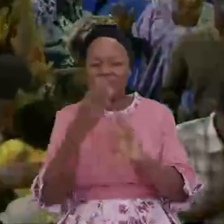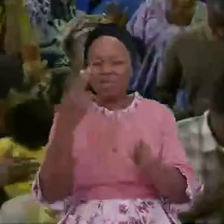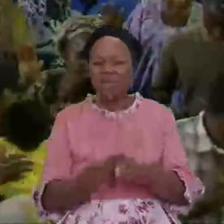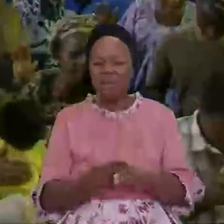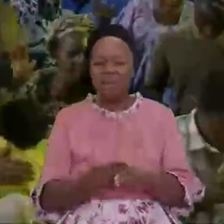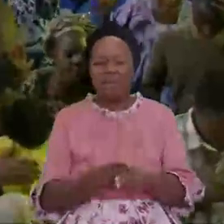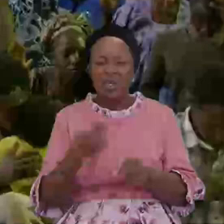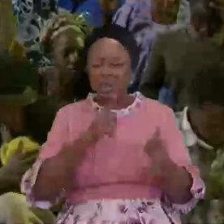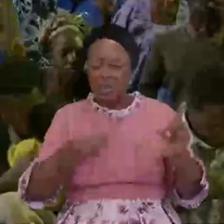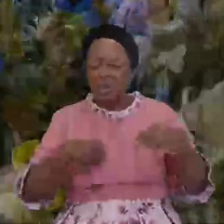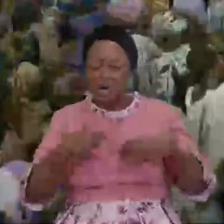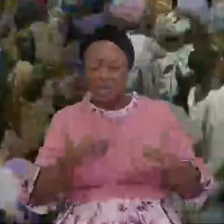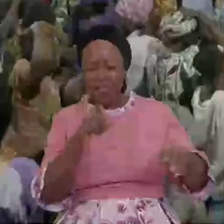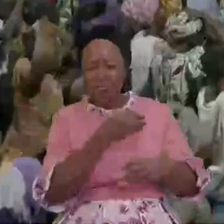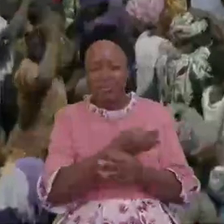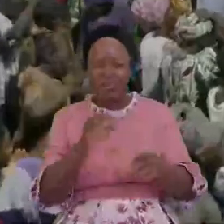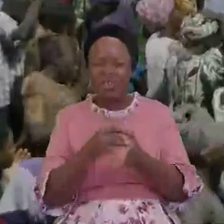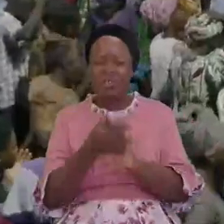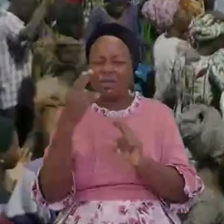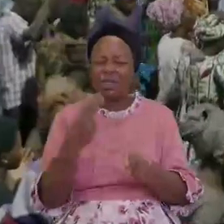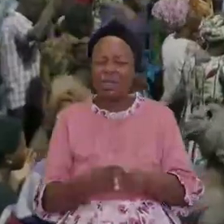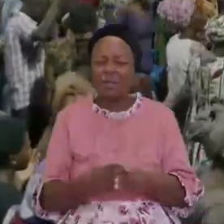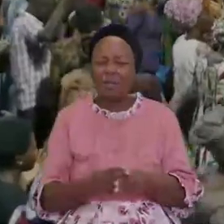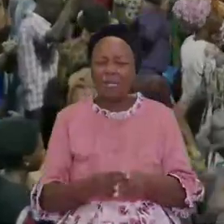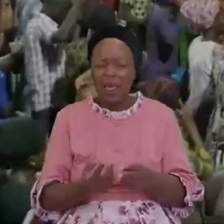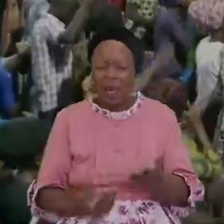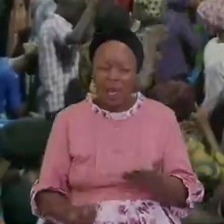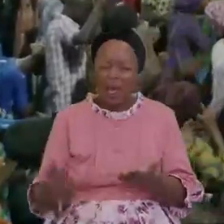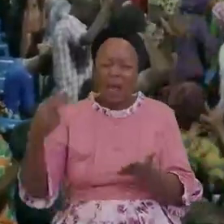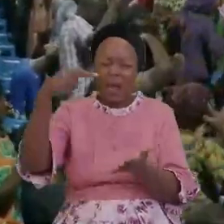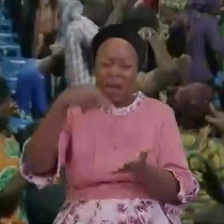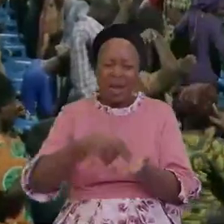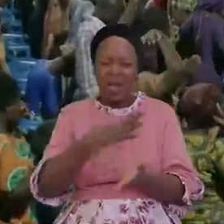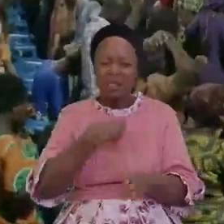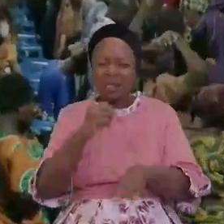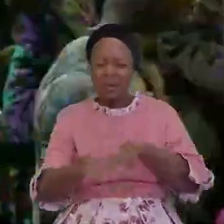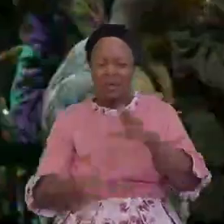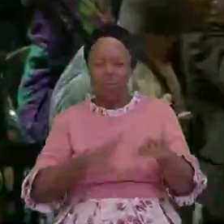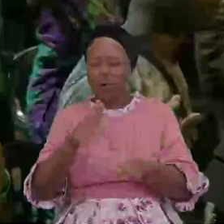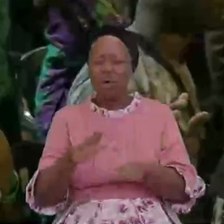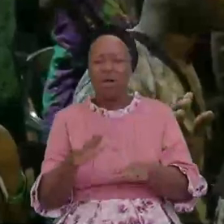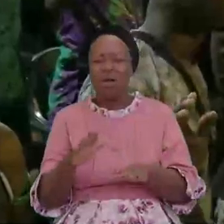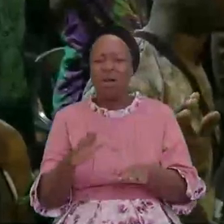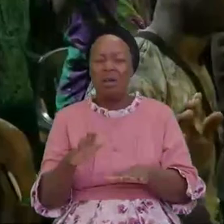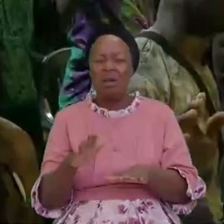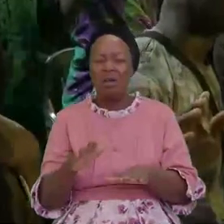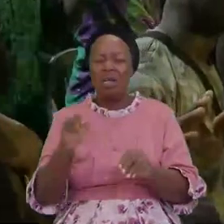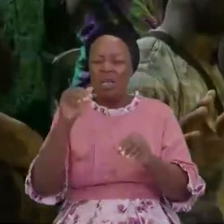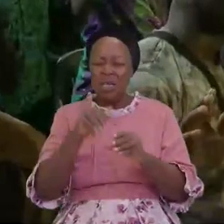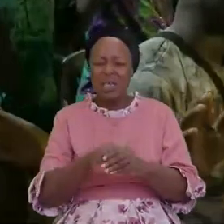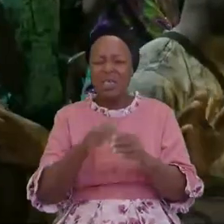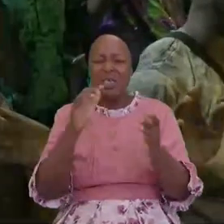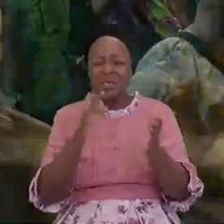guéri. Tu es délivré. Le Seigneur t'a affranchi. Lève-toi